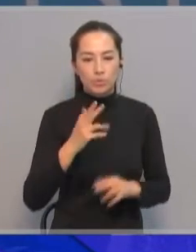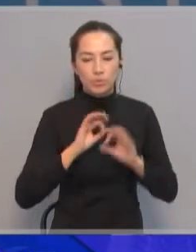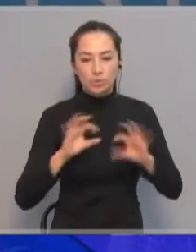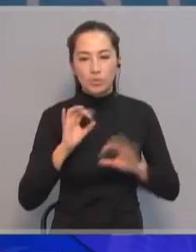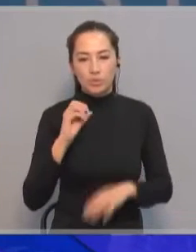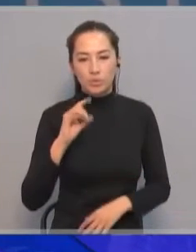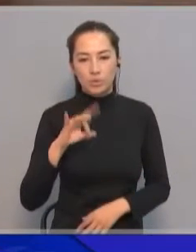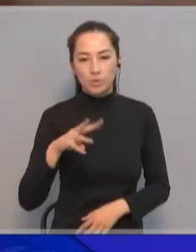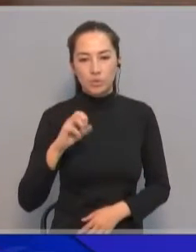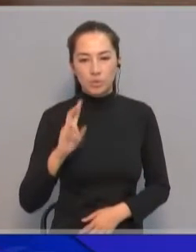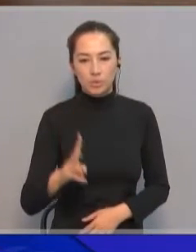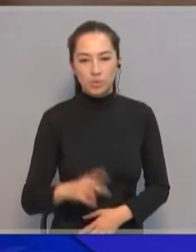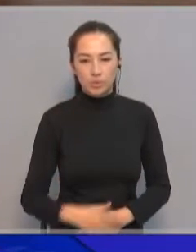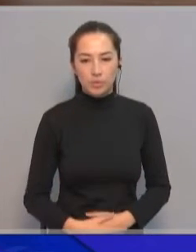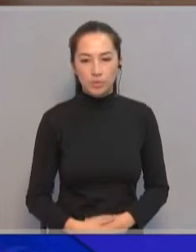Ермек Мажитов.